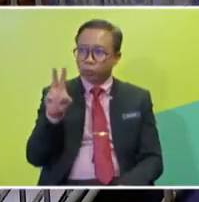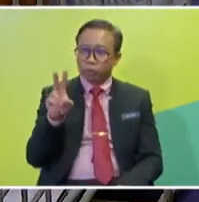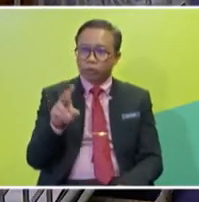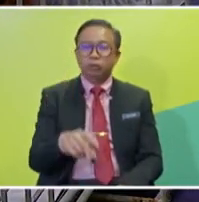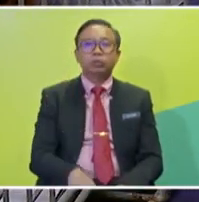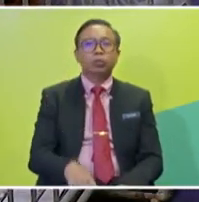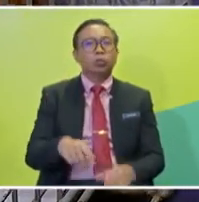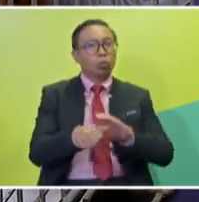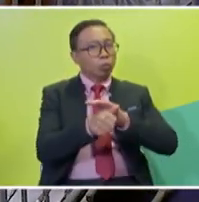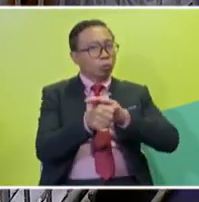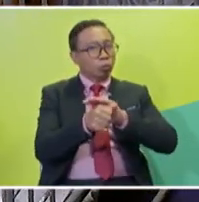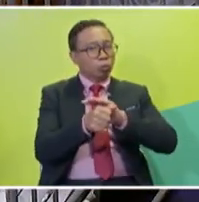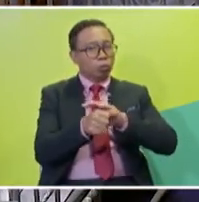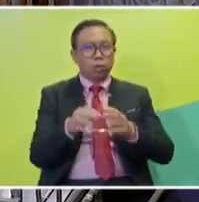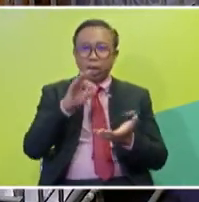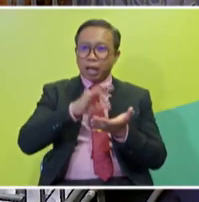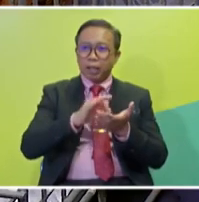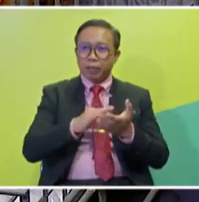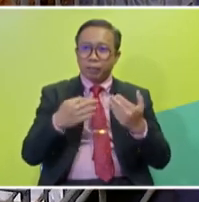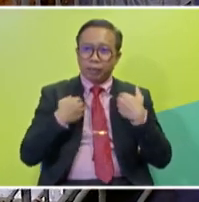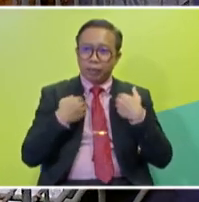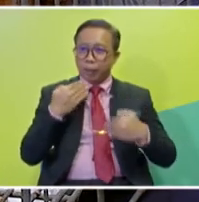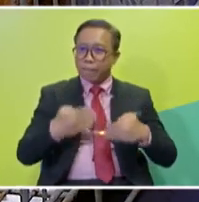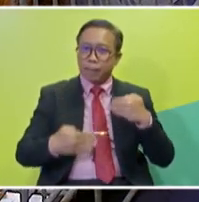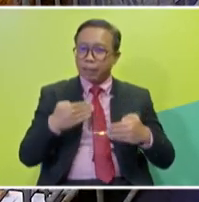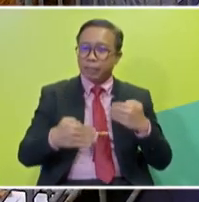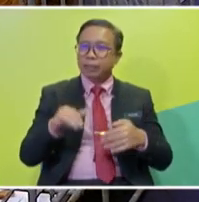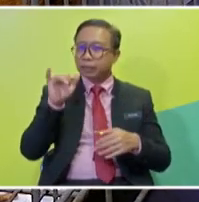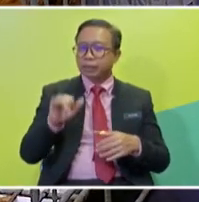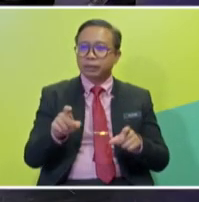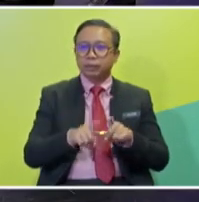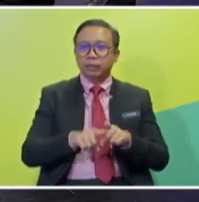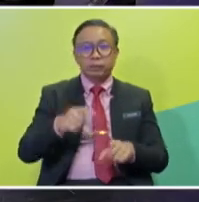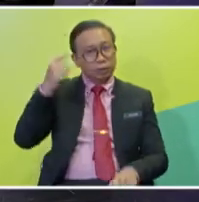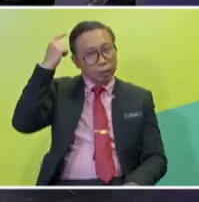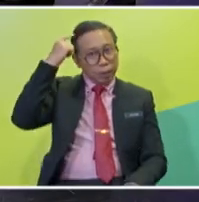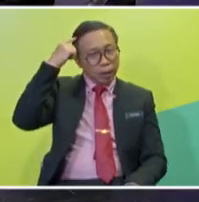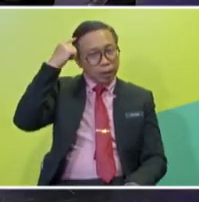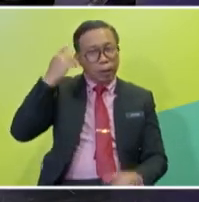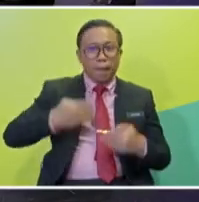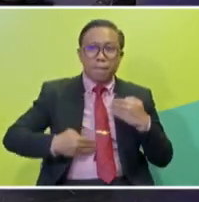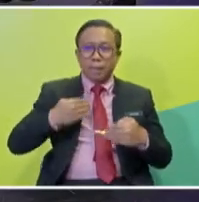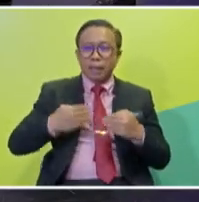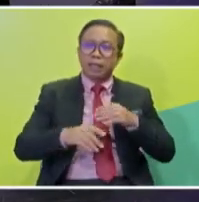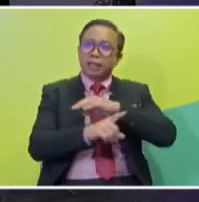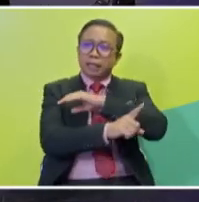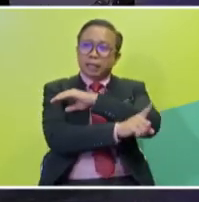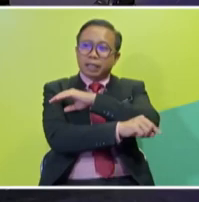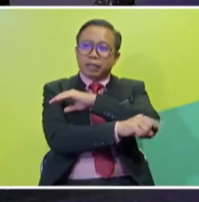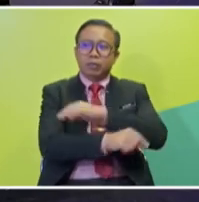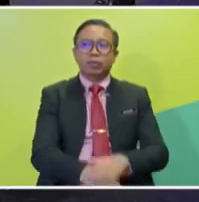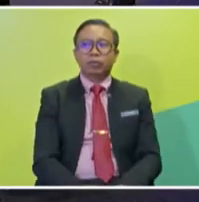kuru-kura dan ayam ini ada struktur badan yang sama kepala ada kepala Badan dan juga ikut cuma badan